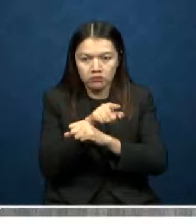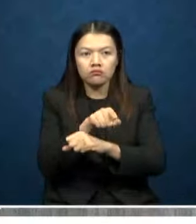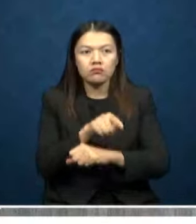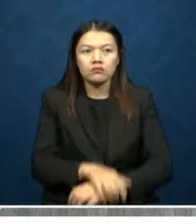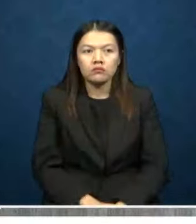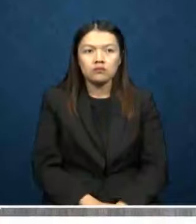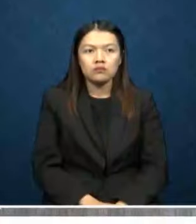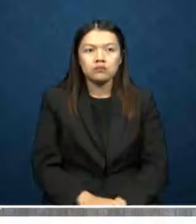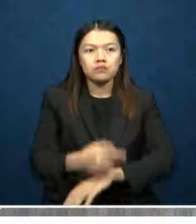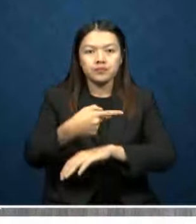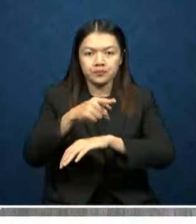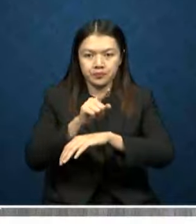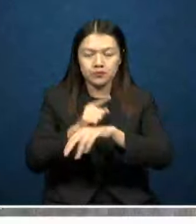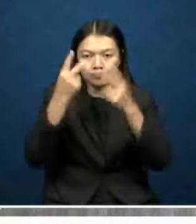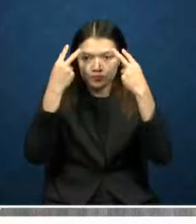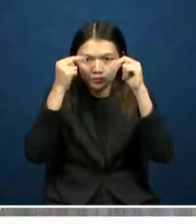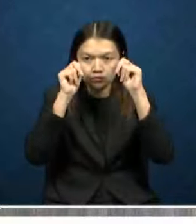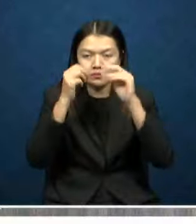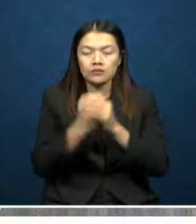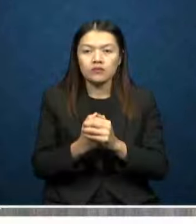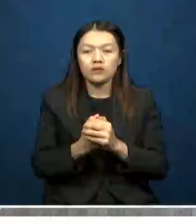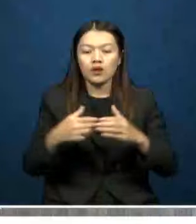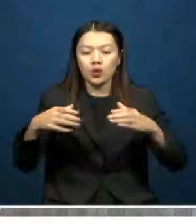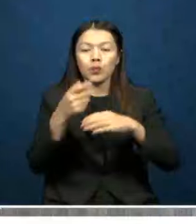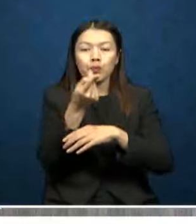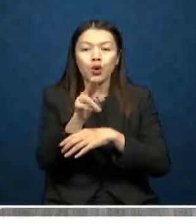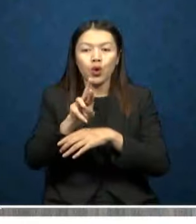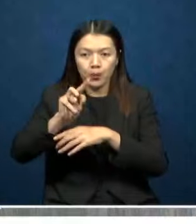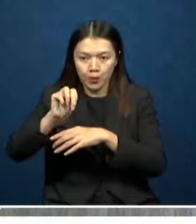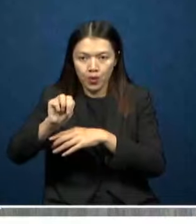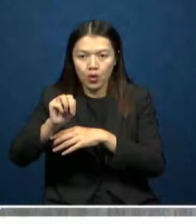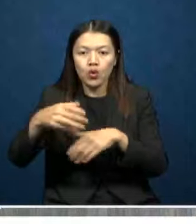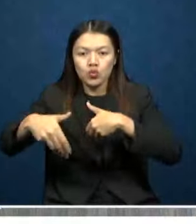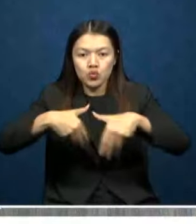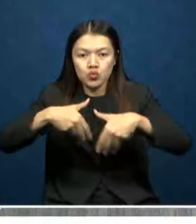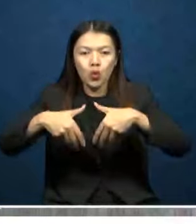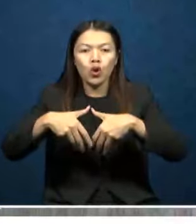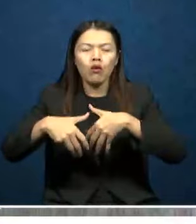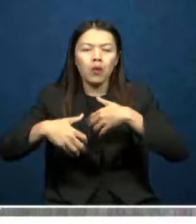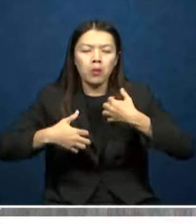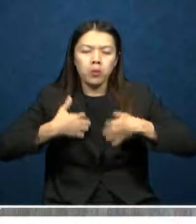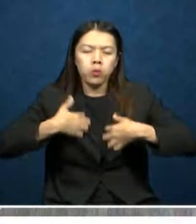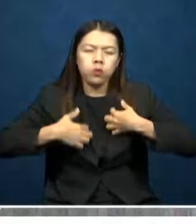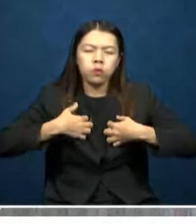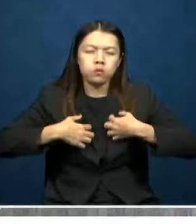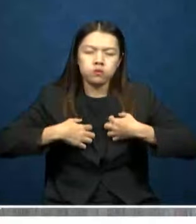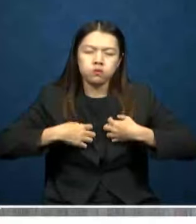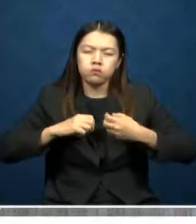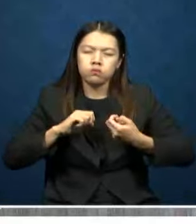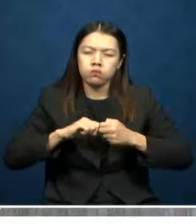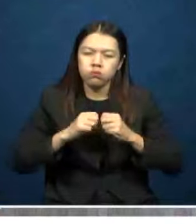ท่านประธานครับท่านนายกรัฐมนตรีครับท่านคณะรัฐมนตรีครับพี่น้องประชาชนได้รับความเดือดร้อนเรื่องนี้ทุก